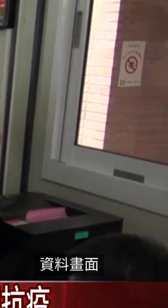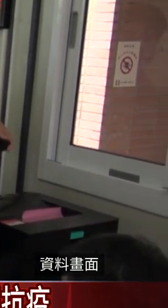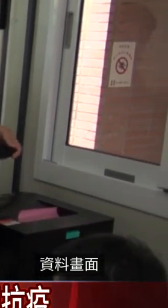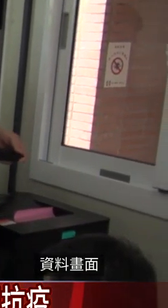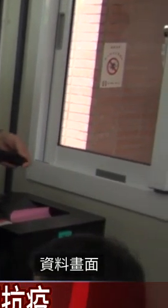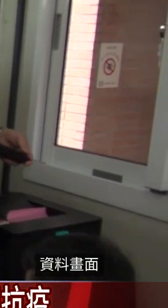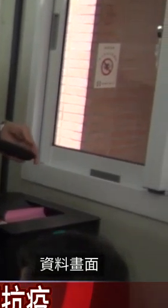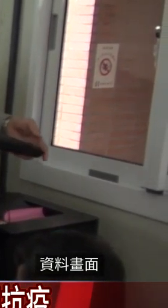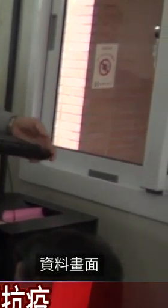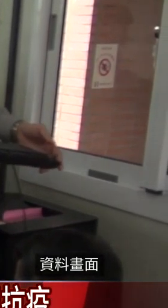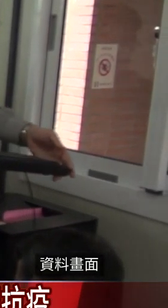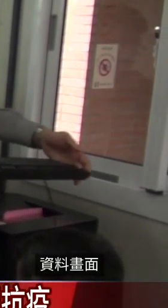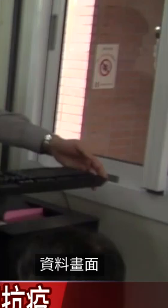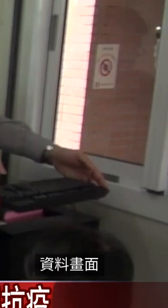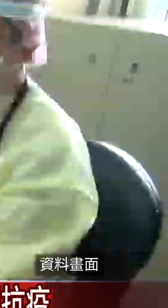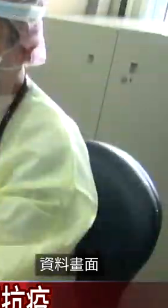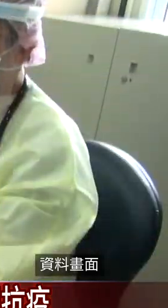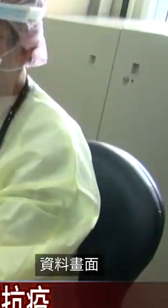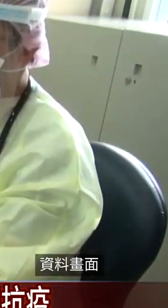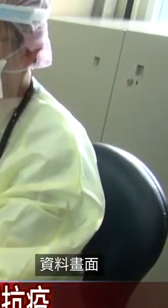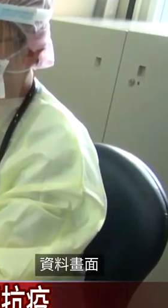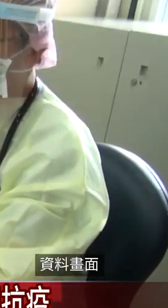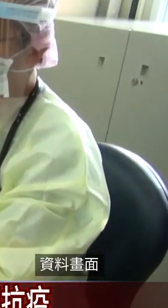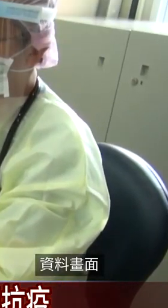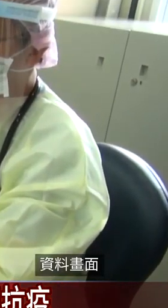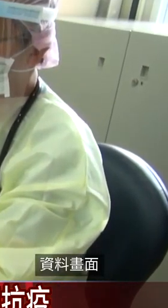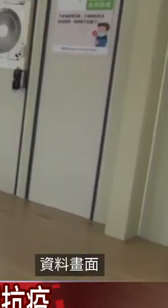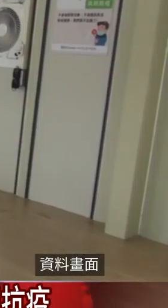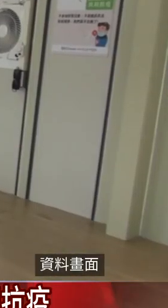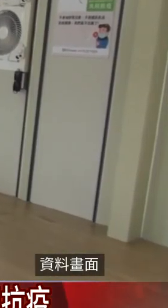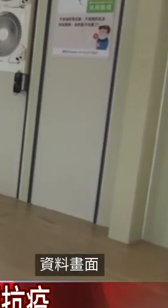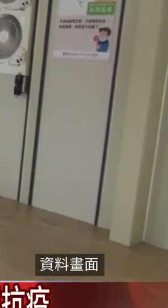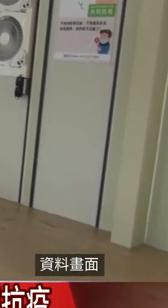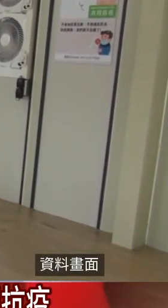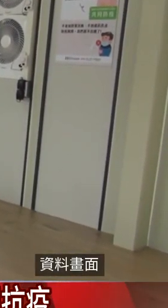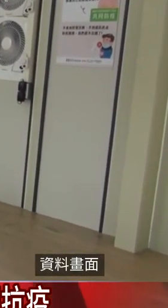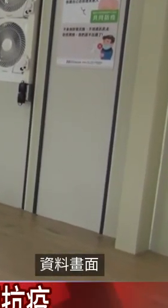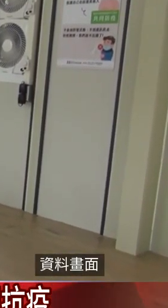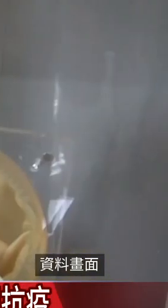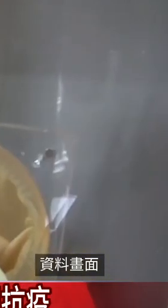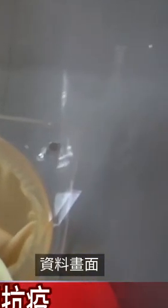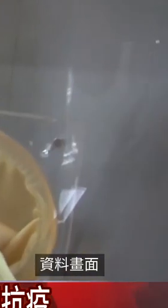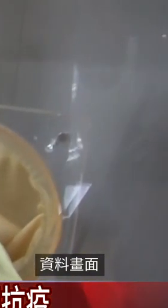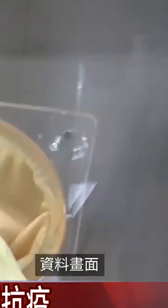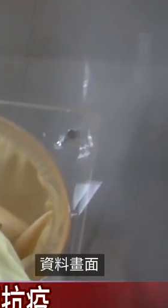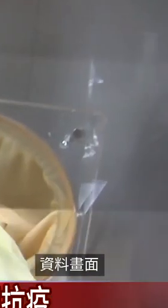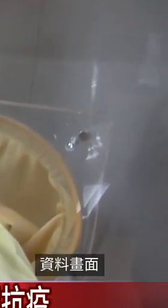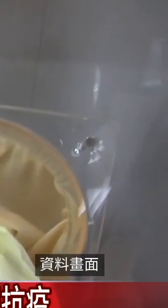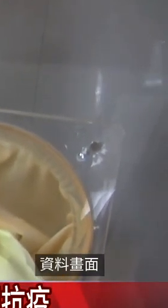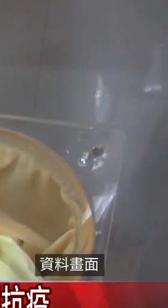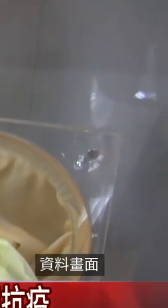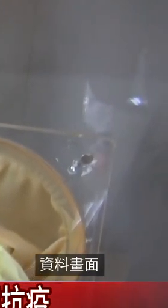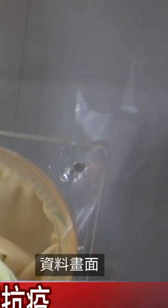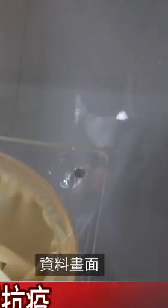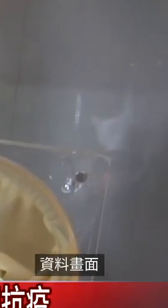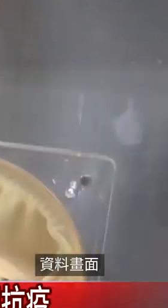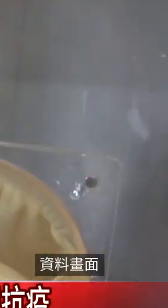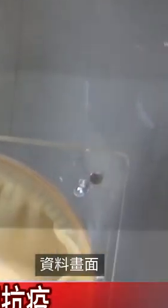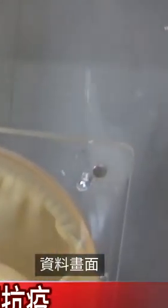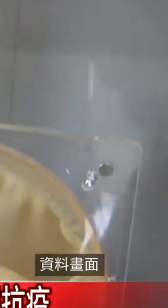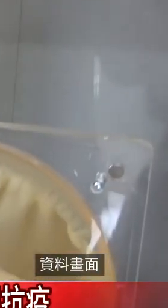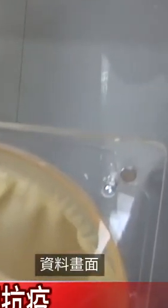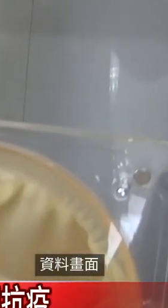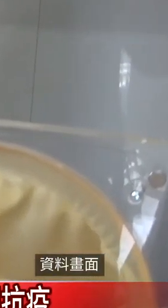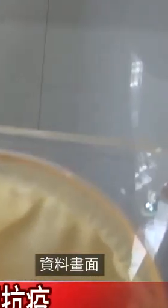第一线防疫工作，都让医师人员承受高风险及高压力。许多医师不畏辛劳，主动投入社区筛